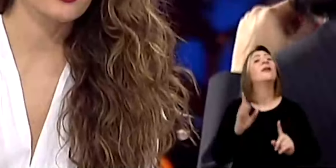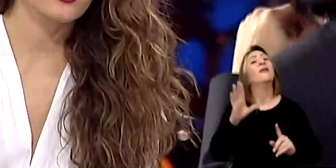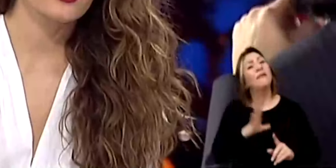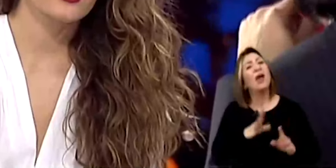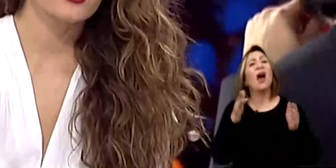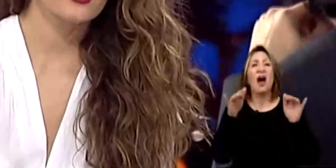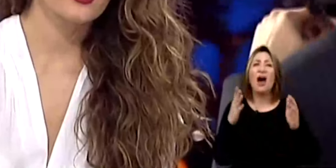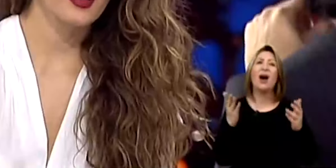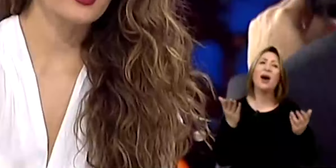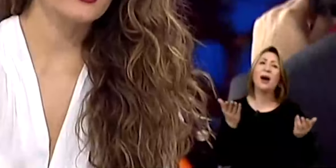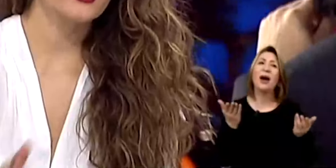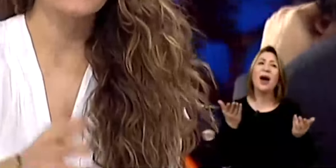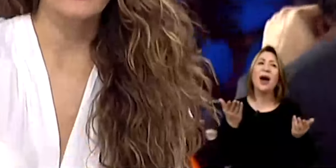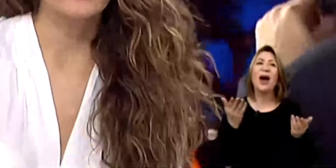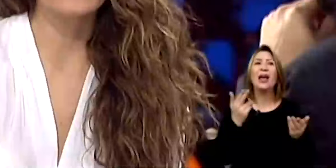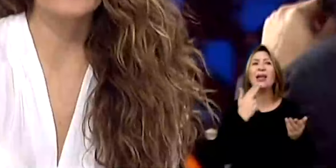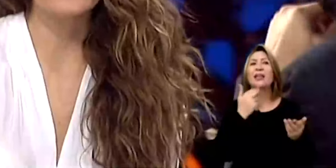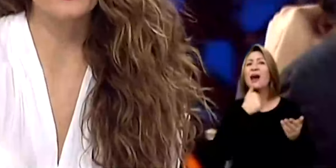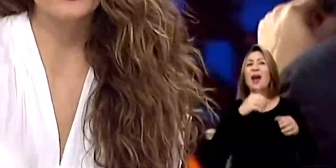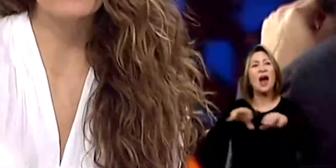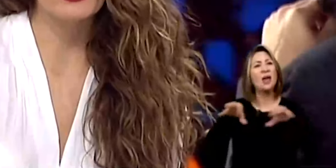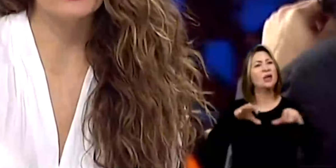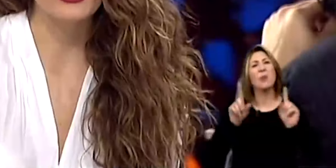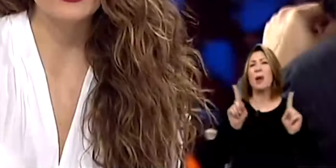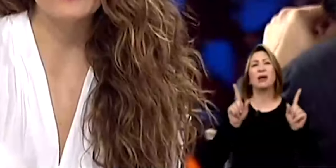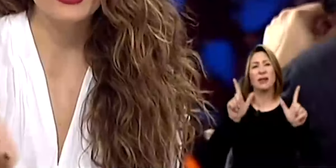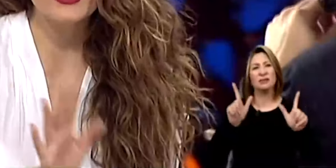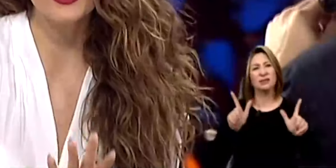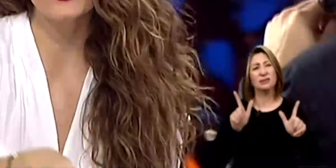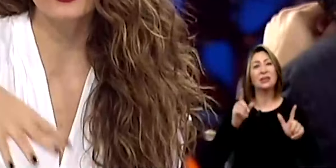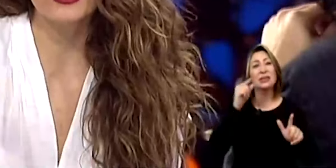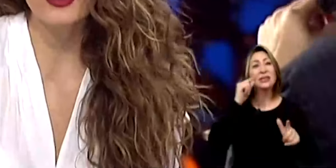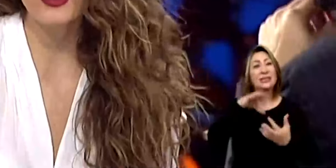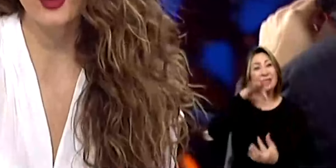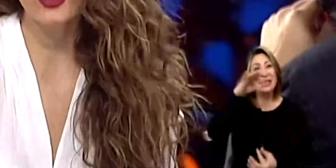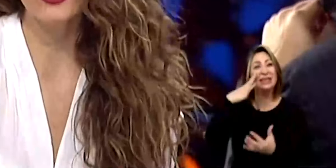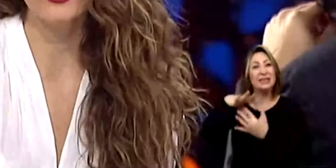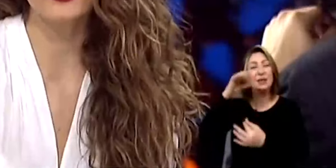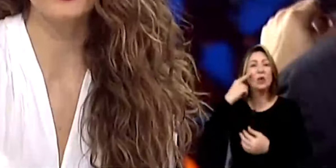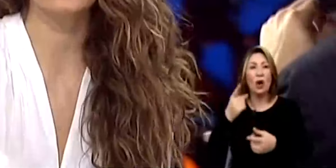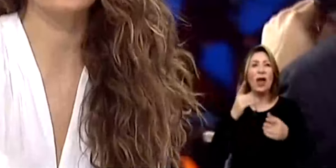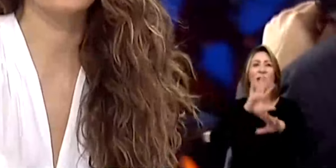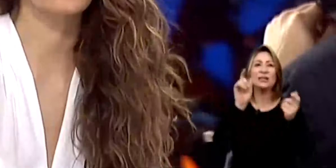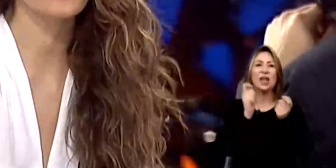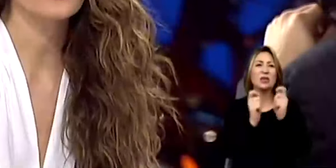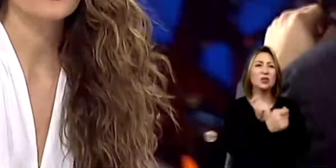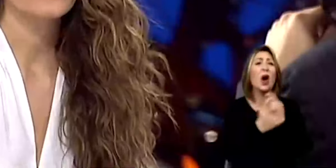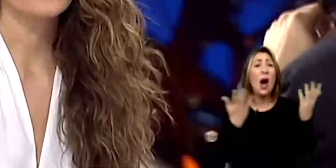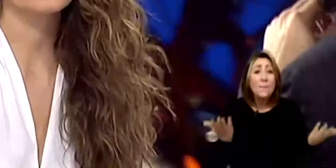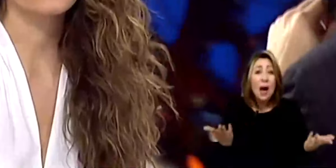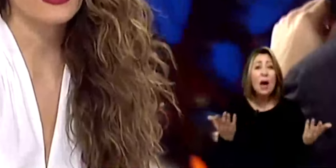artık. Artık kadın erkek diye zaten ayırmamak lazım. İnsandan insana göre herkes değişiyor tabii ki de